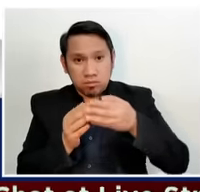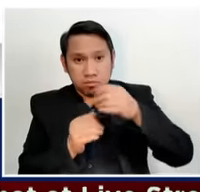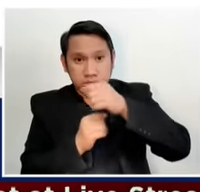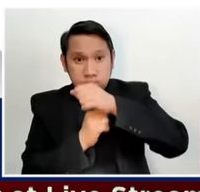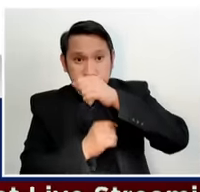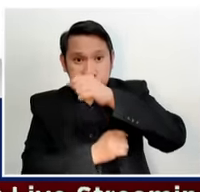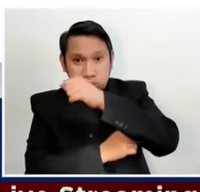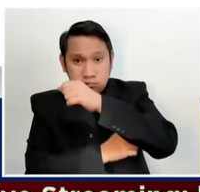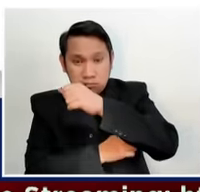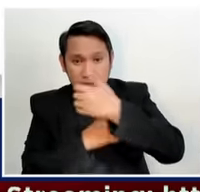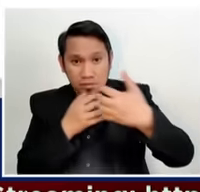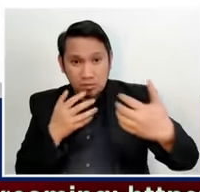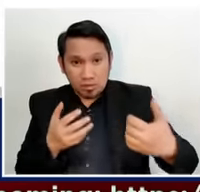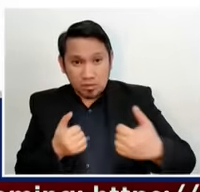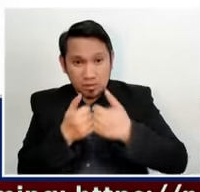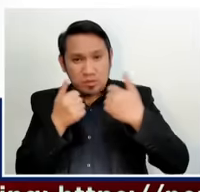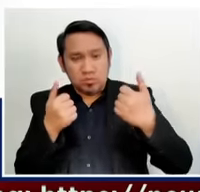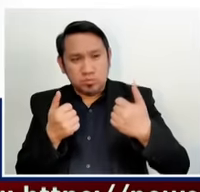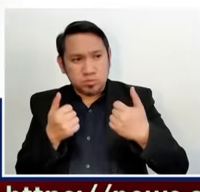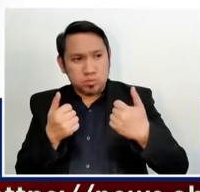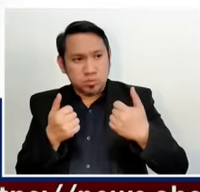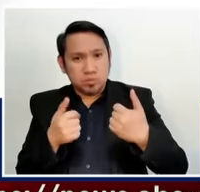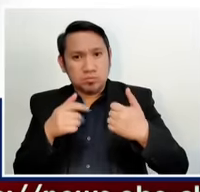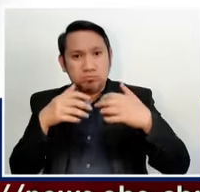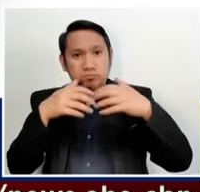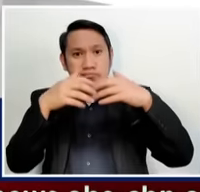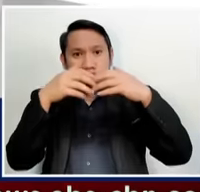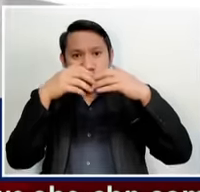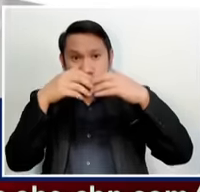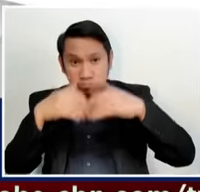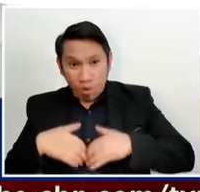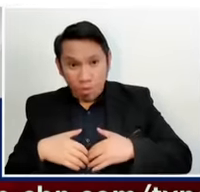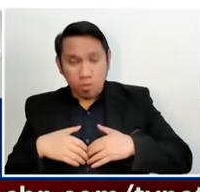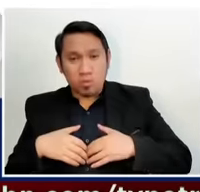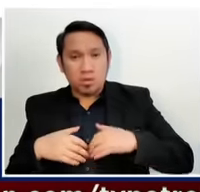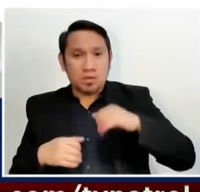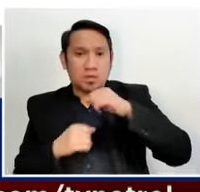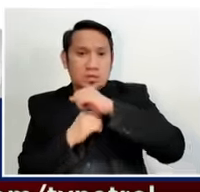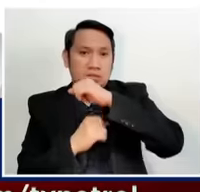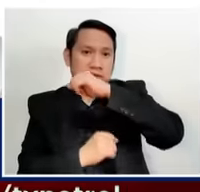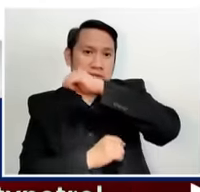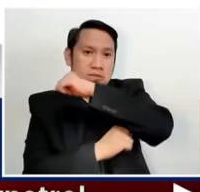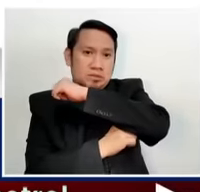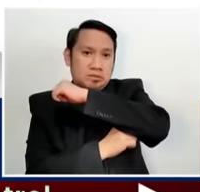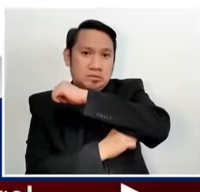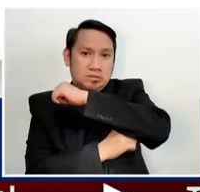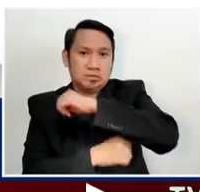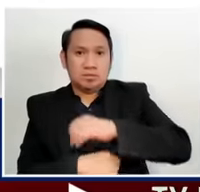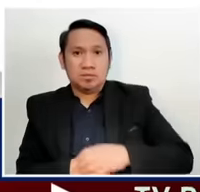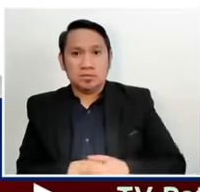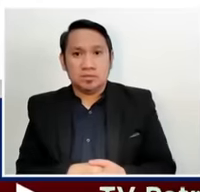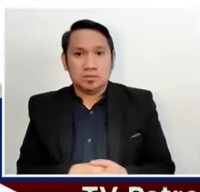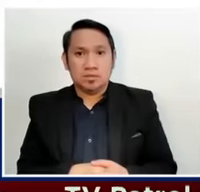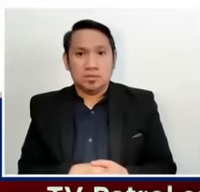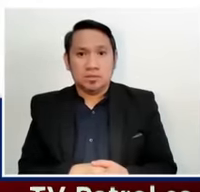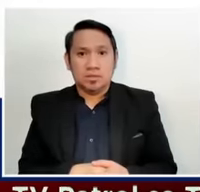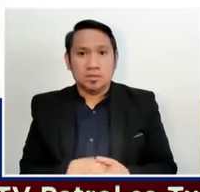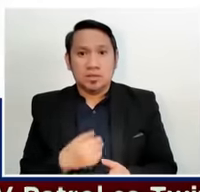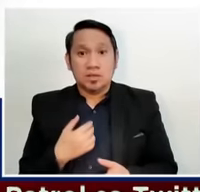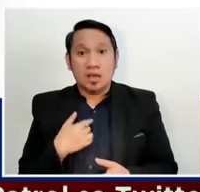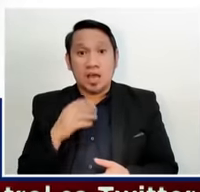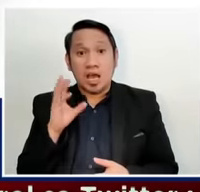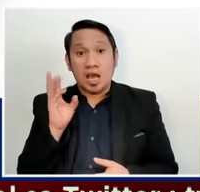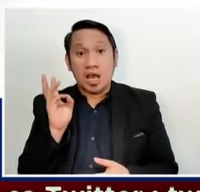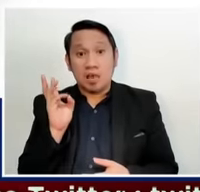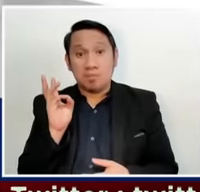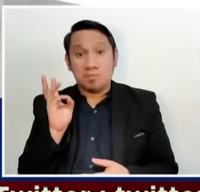Bridge. Sa lakas ng tama, gumuho ang gitnang bahagi at naputol ang malaking tulay. Nataong may 6 na construction workers